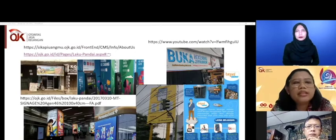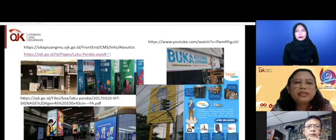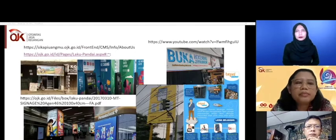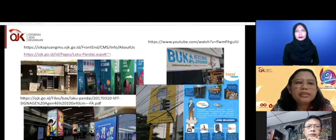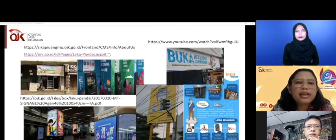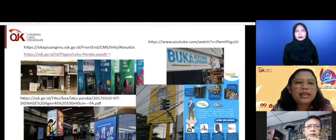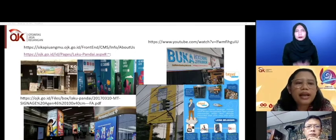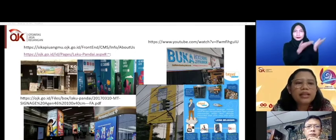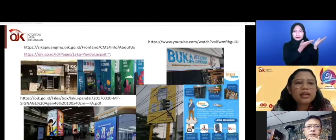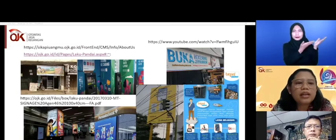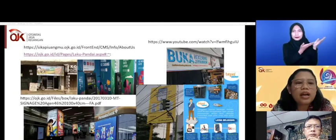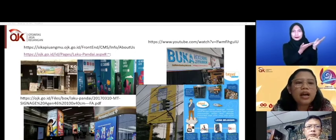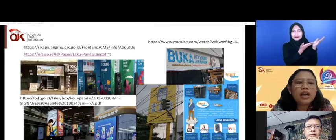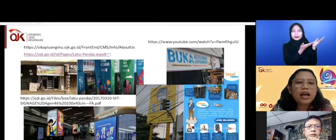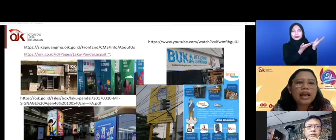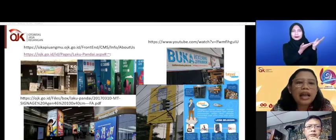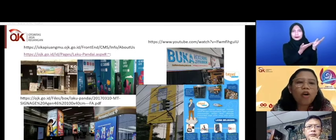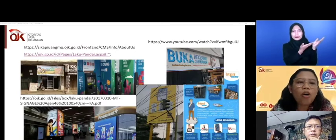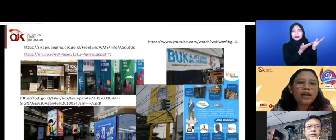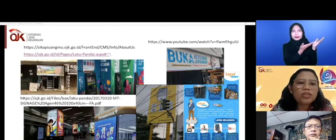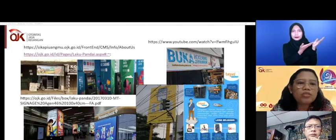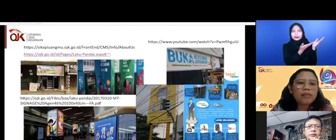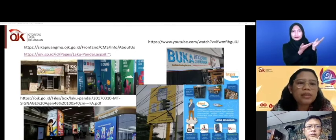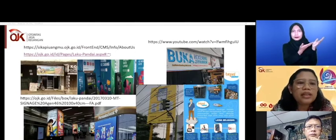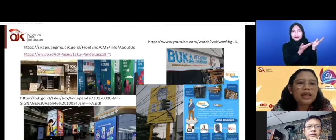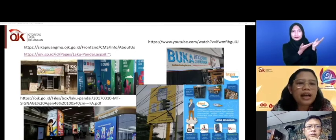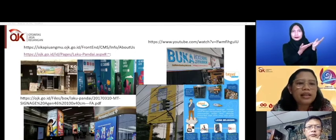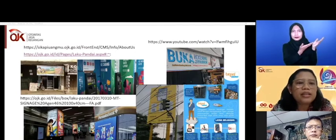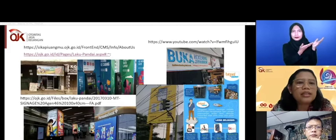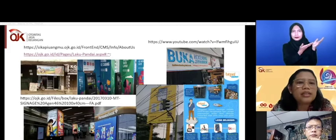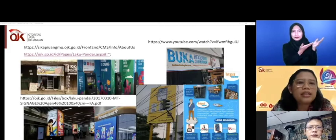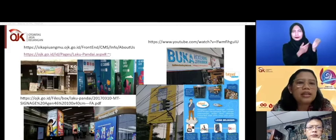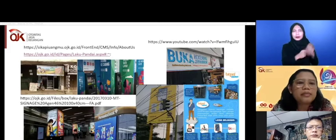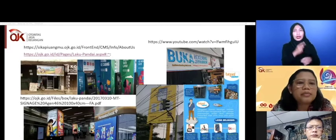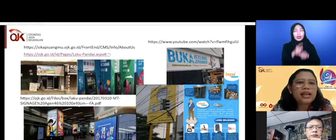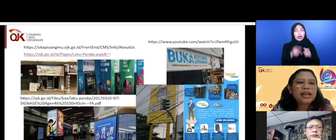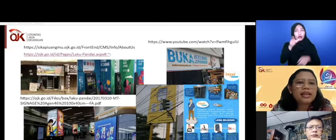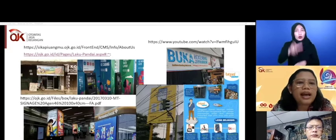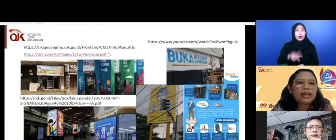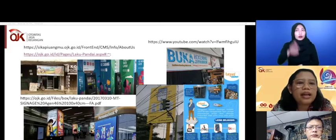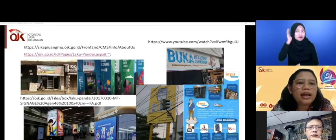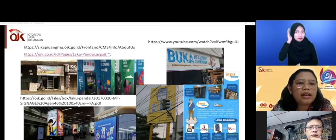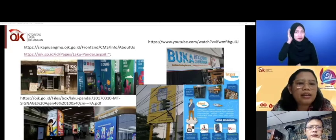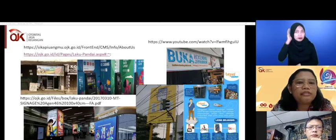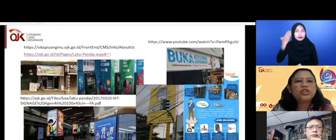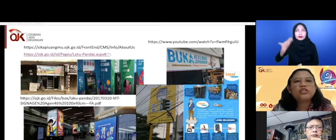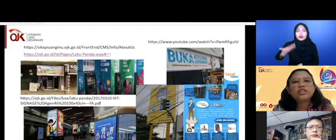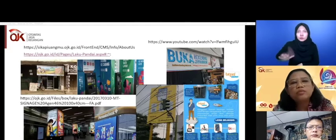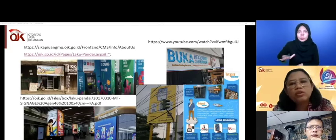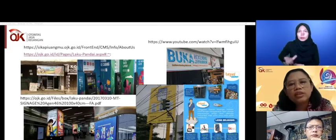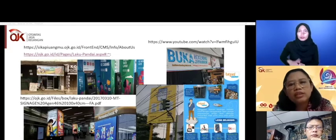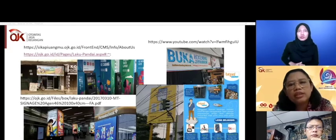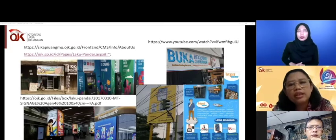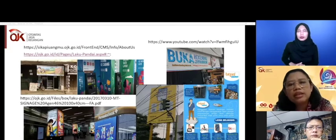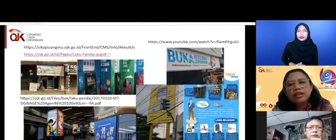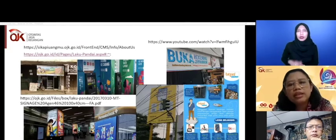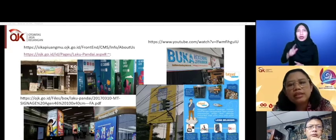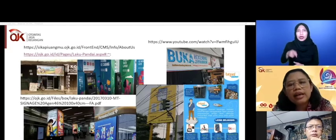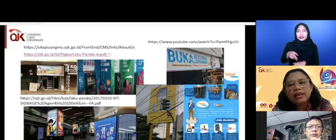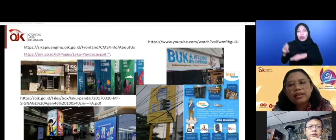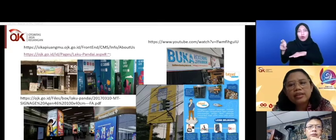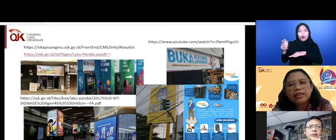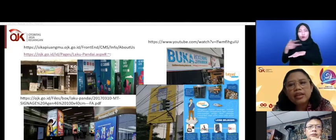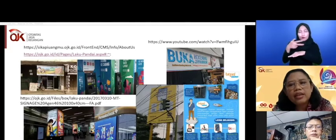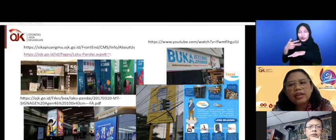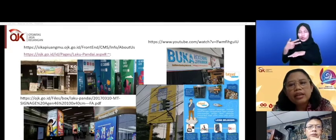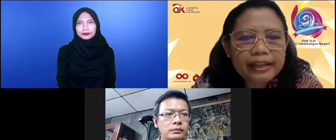Ini bisa lihat kalau orang sudah mendengar, misalnya ada video testimoni